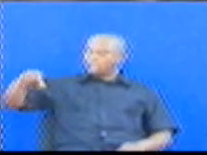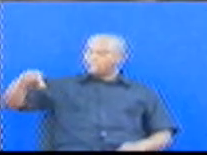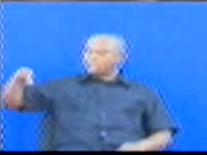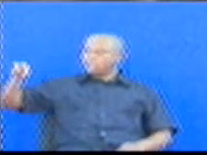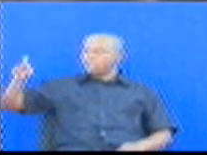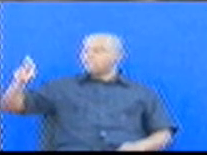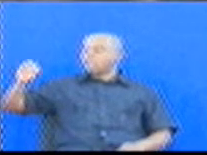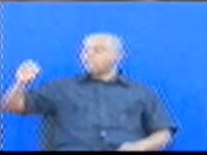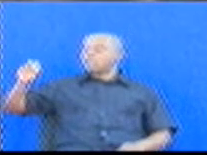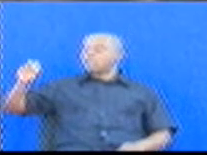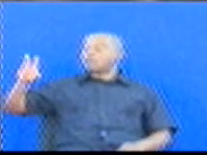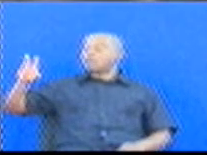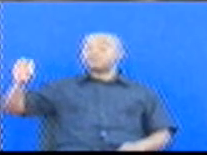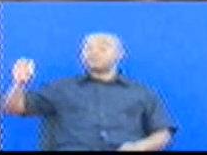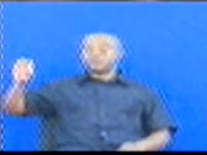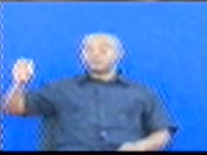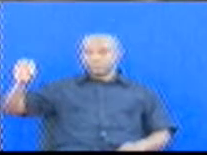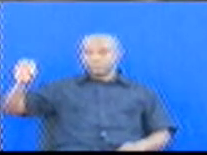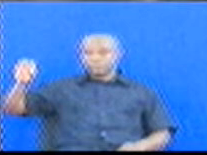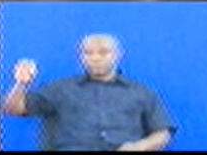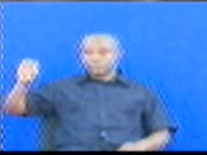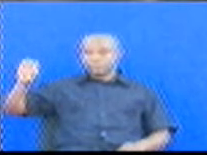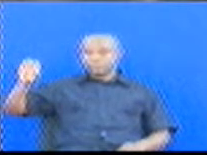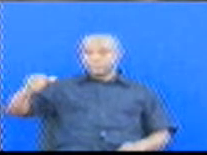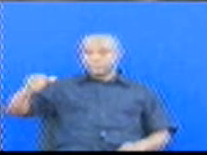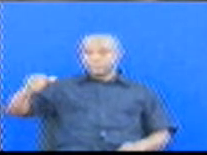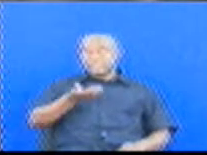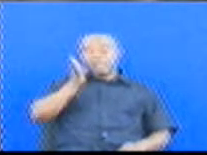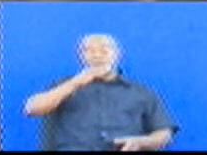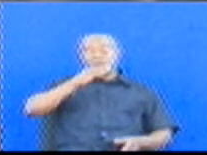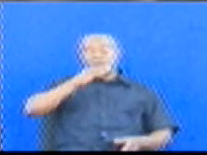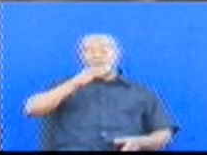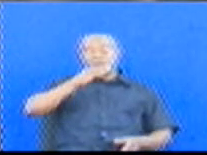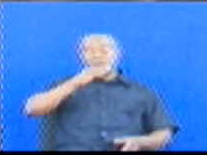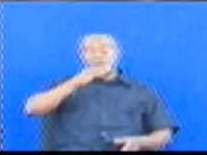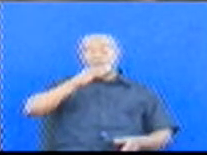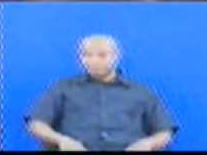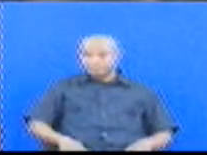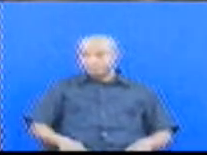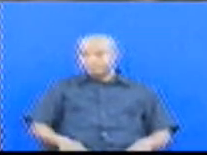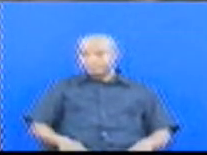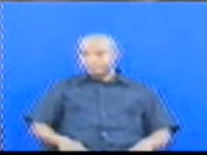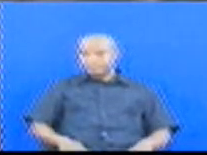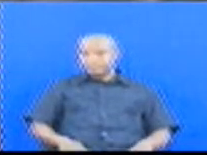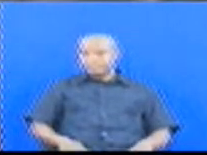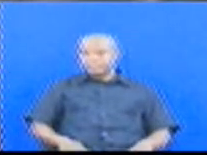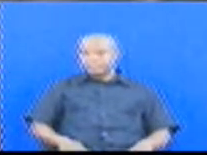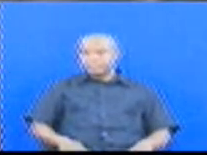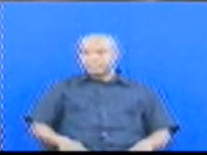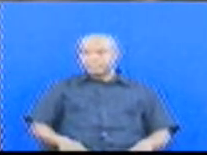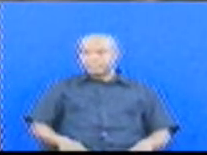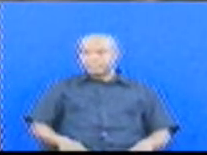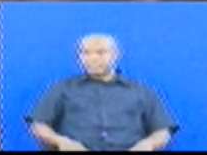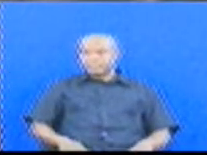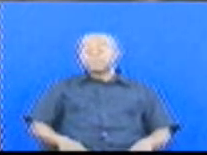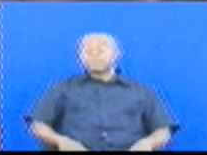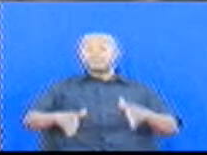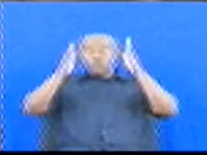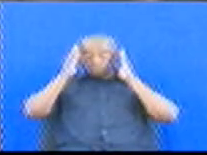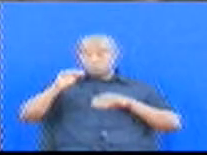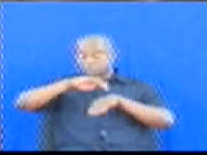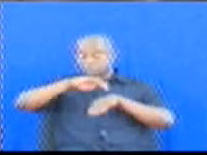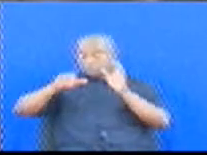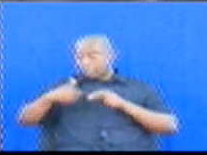Nadhani umeshanielewa. Mheshimiwa Salome, malizia mchango wako. Changia sasa hivi. Mheshimiwa Naibu